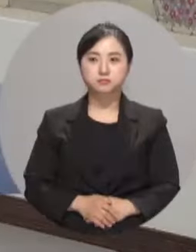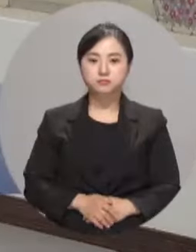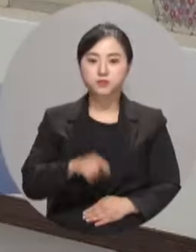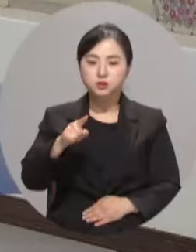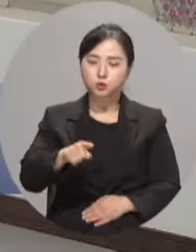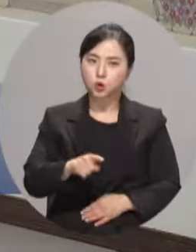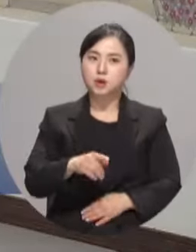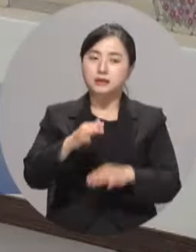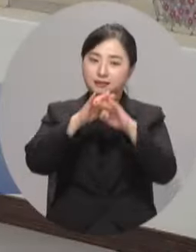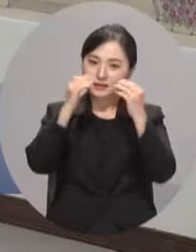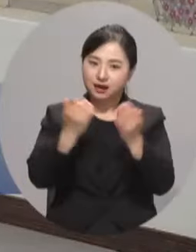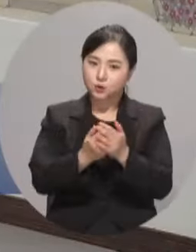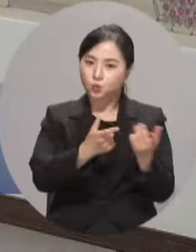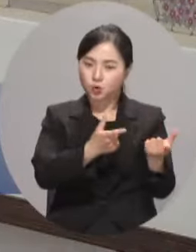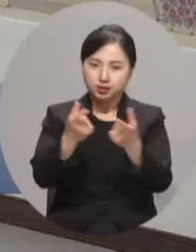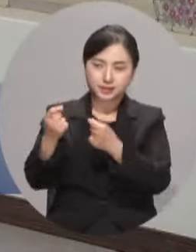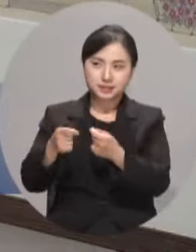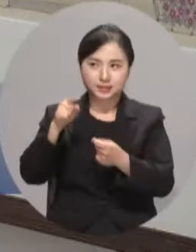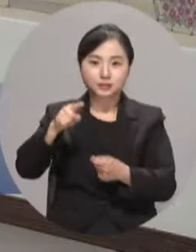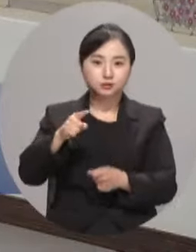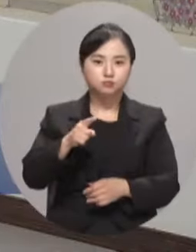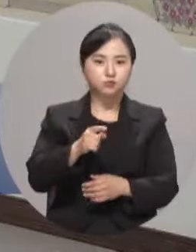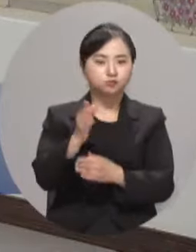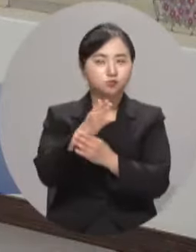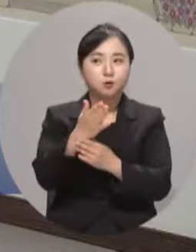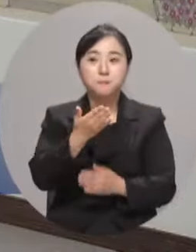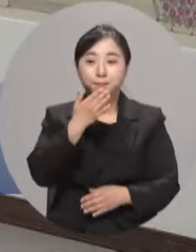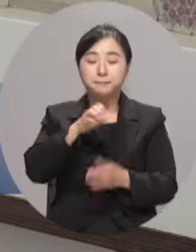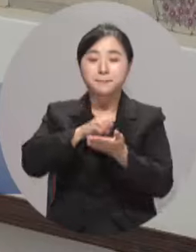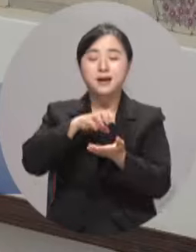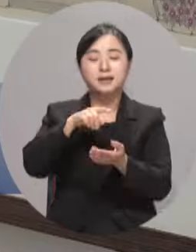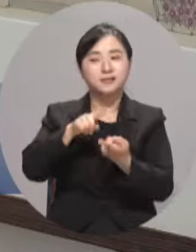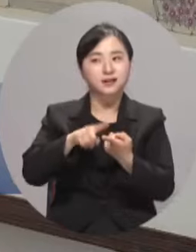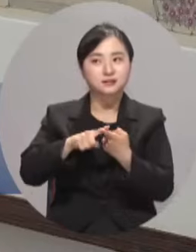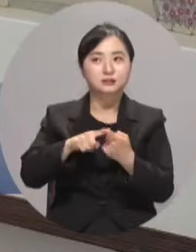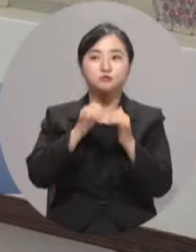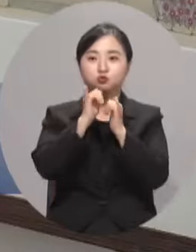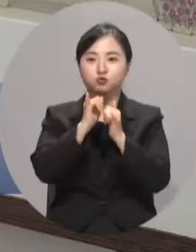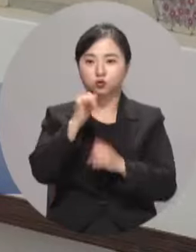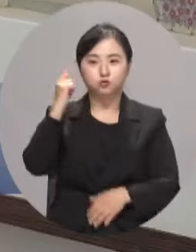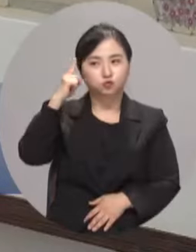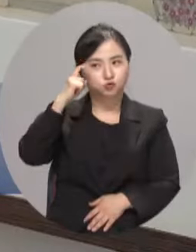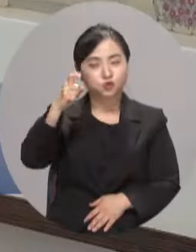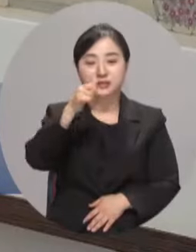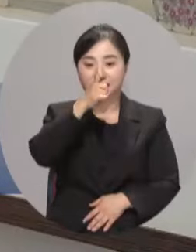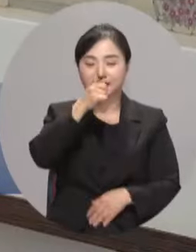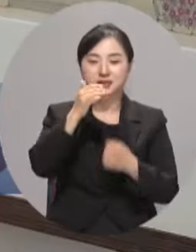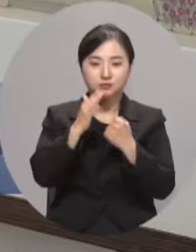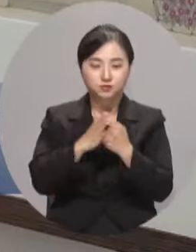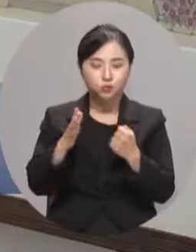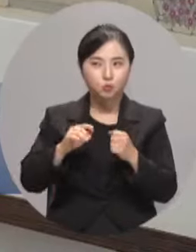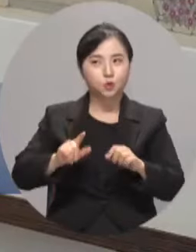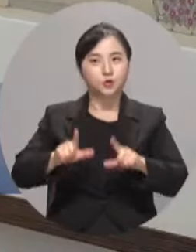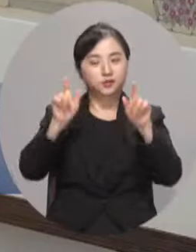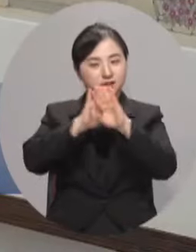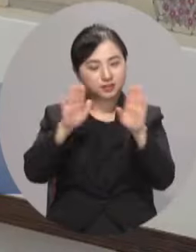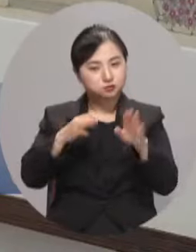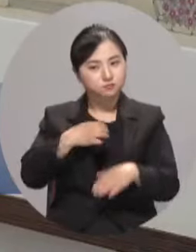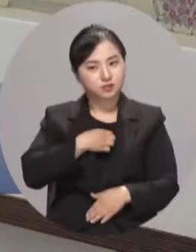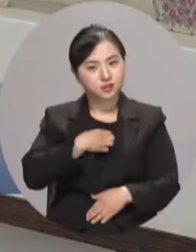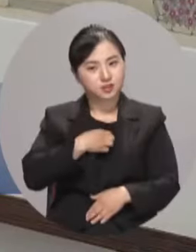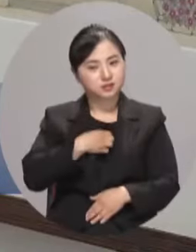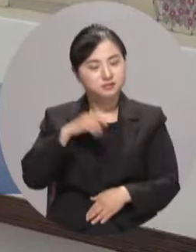다 추억을 갖고 있잖아요. 그 붕어빵에 대한 생각하고 그다음에 기후의 위기 생각하고가